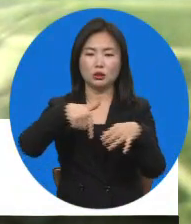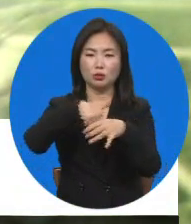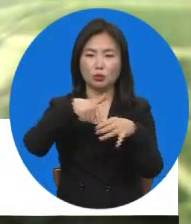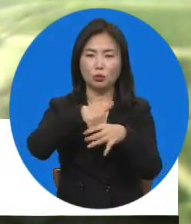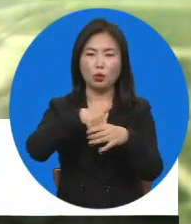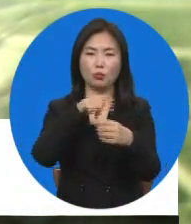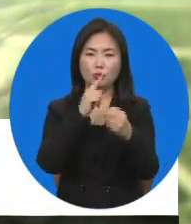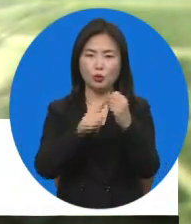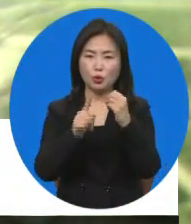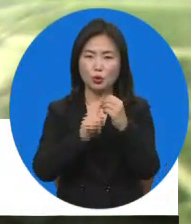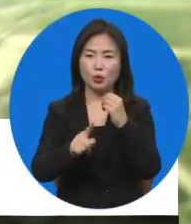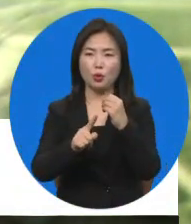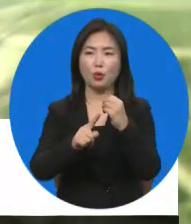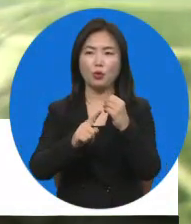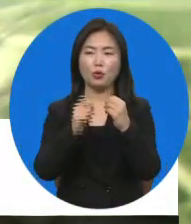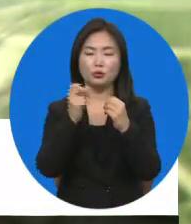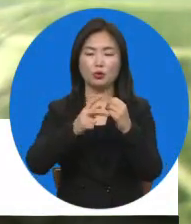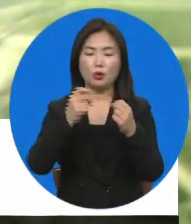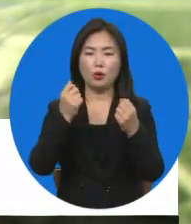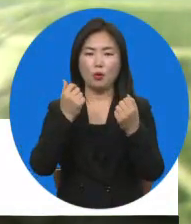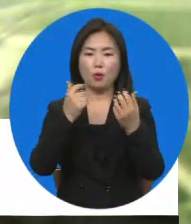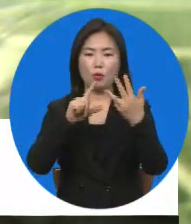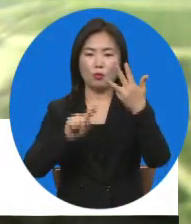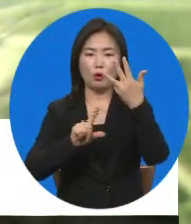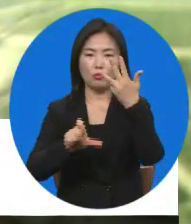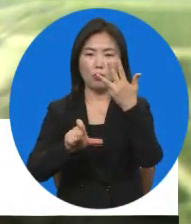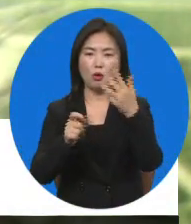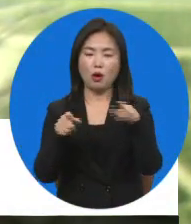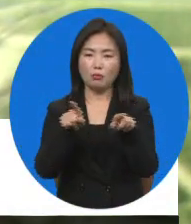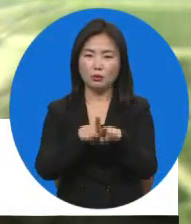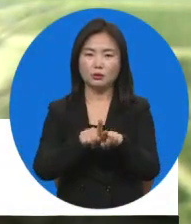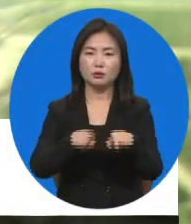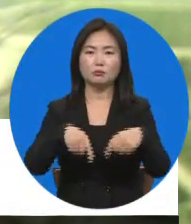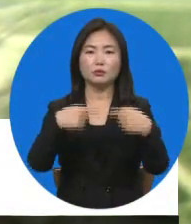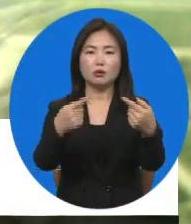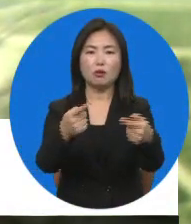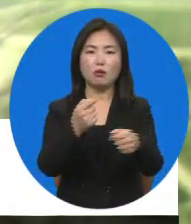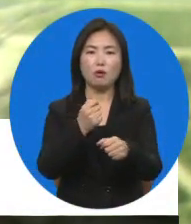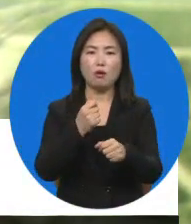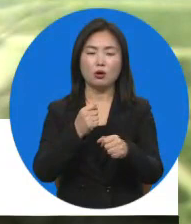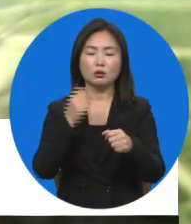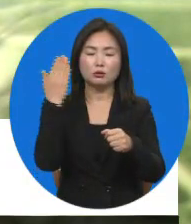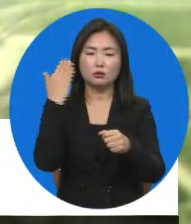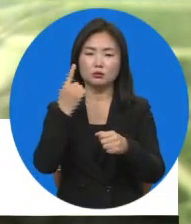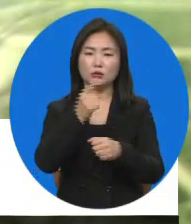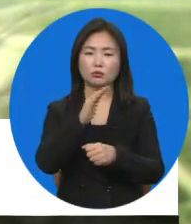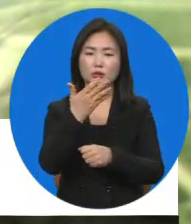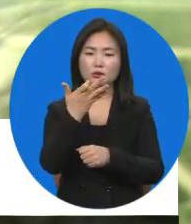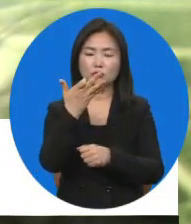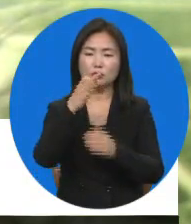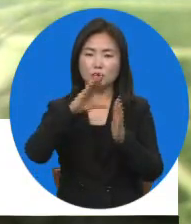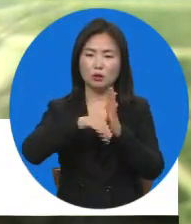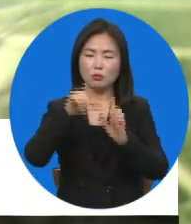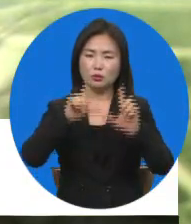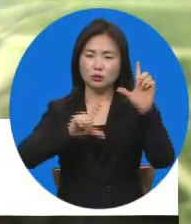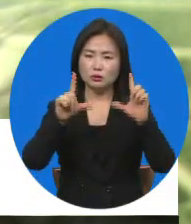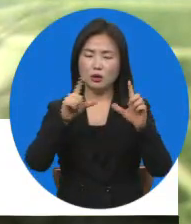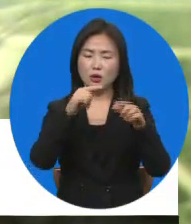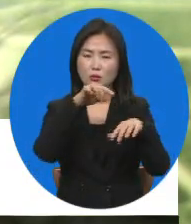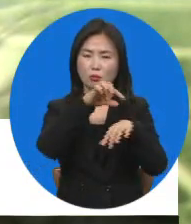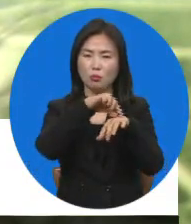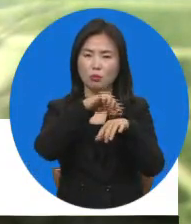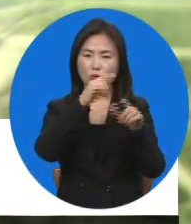기독교 불교계 그리고 광복회 에 참여해서 일전에 1919년에 3의 운동 회사 했던